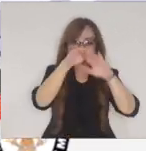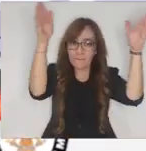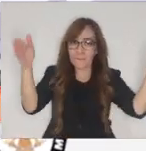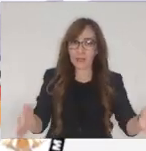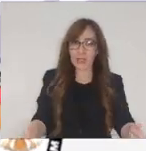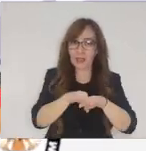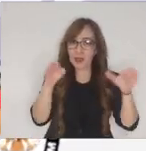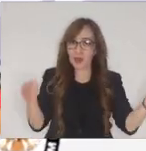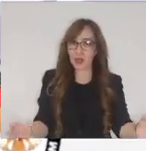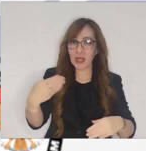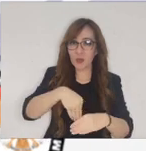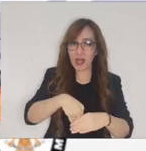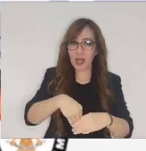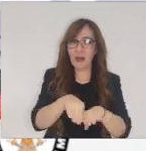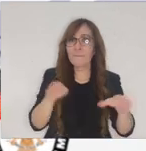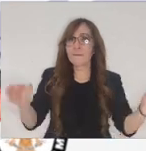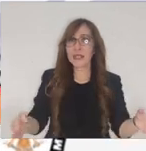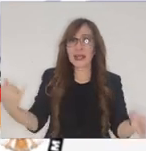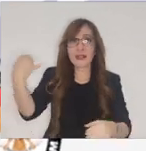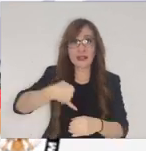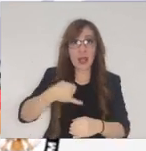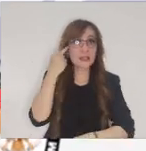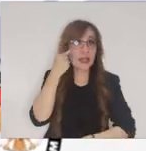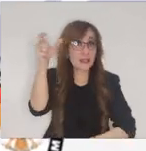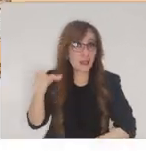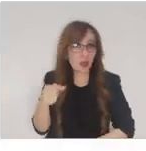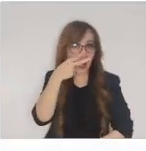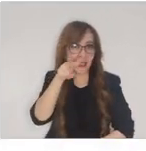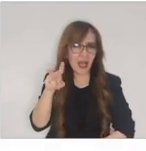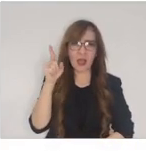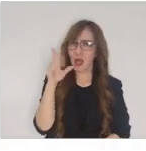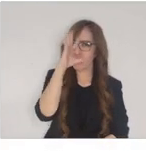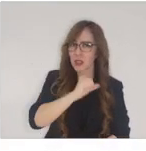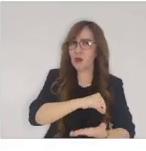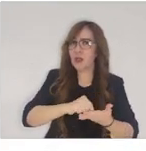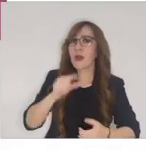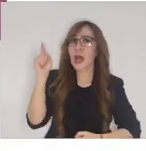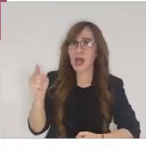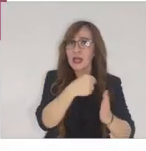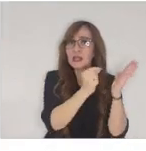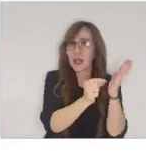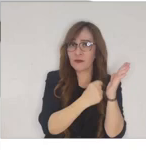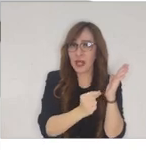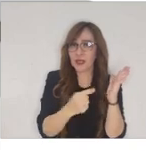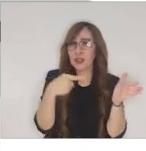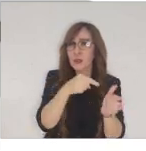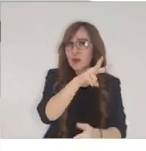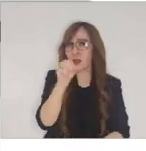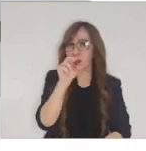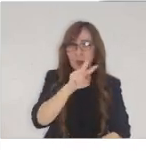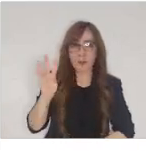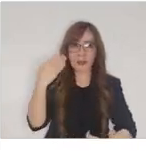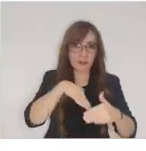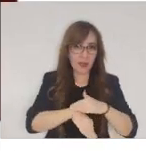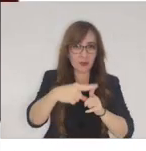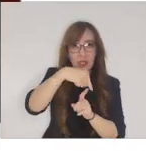KPPS, bilik suara, kotak suara, meja tinta, meja saksi, pengawas TPS. Pastikan namamu ada di daftar calon pemilih 2024. Masuk ke dalam TPS